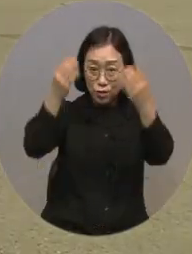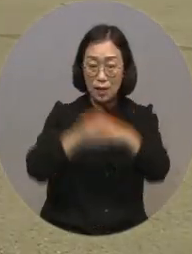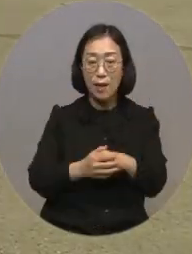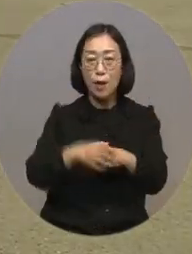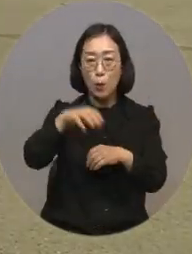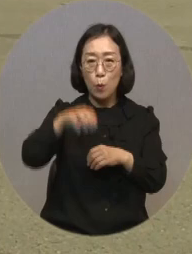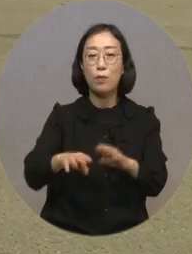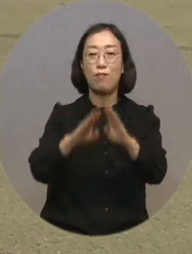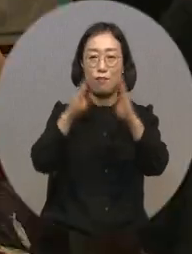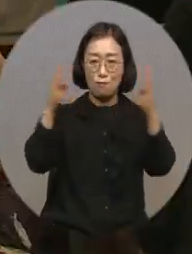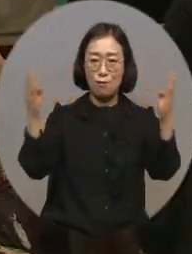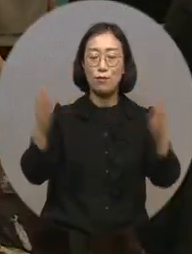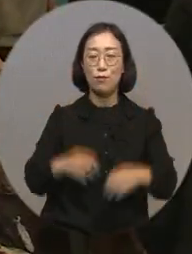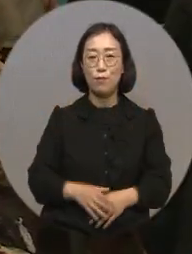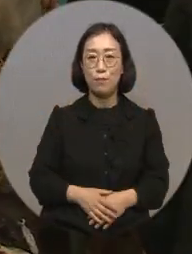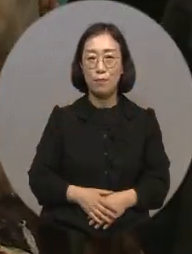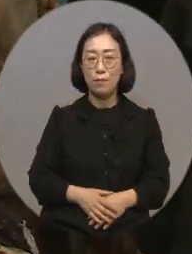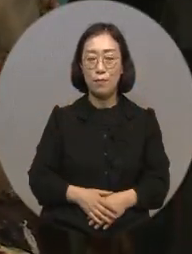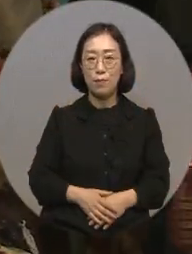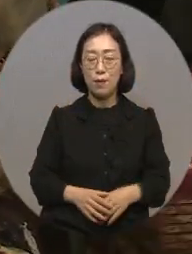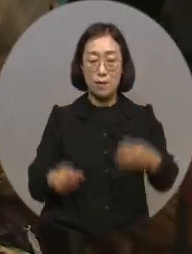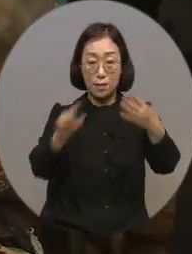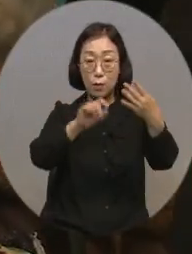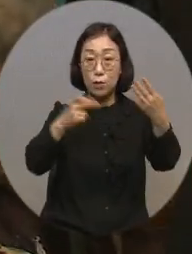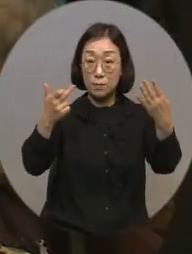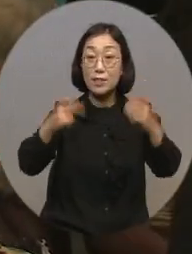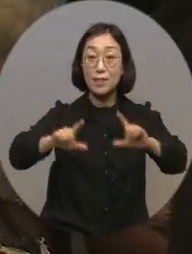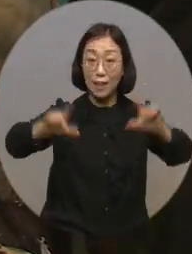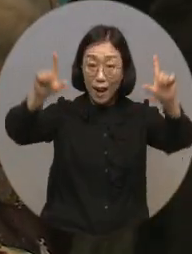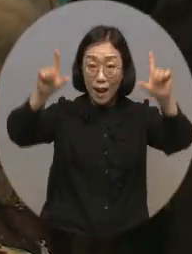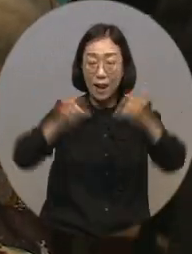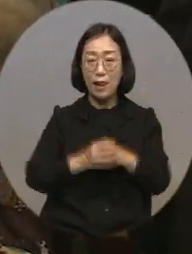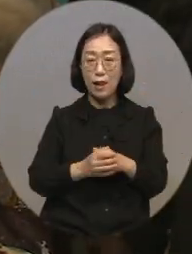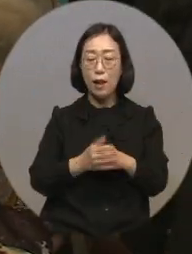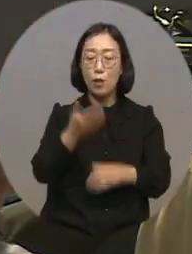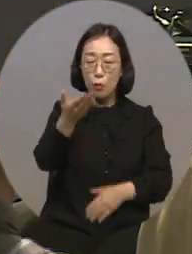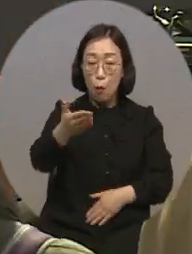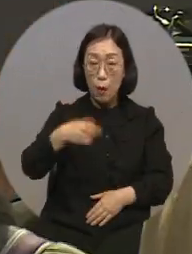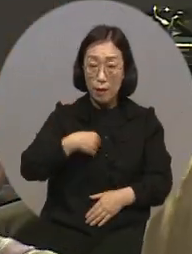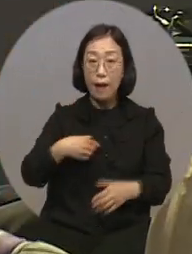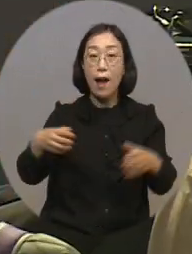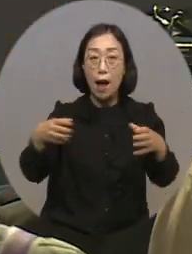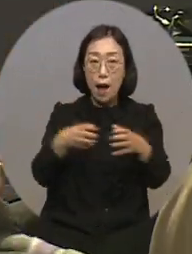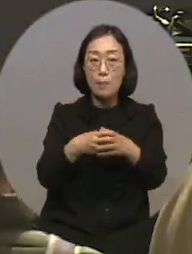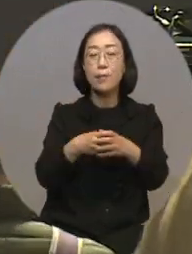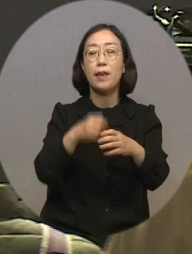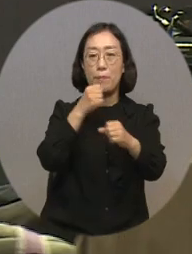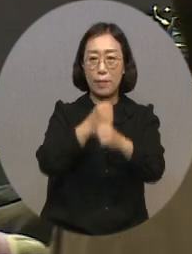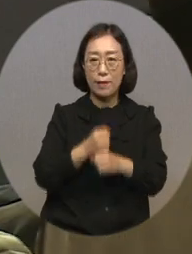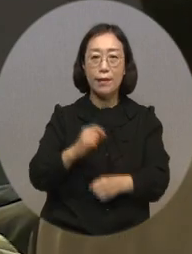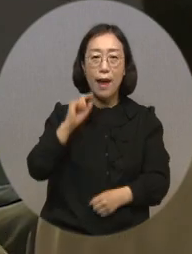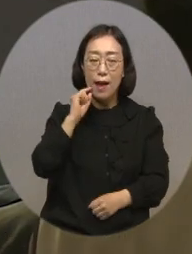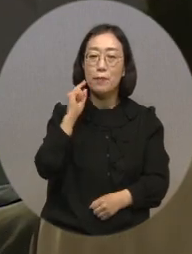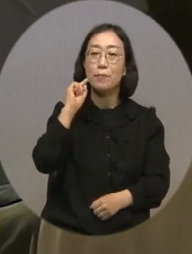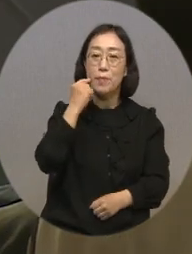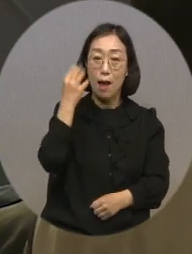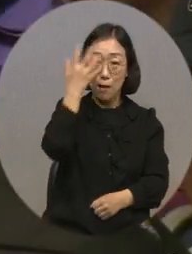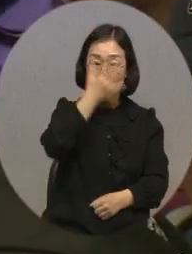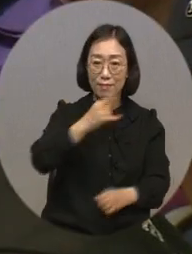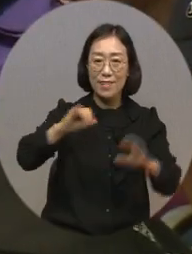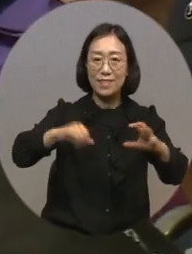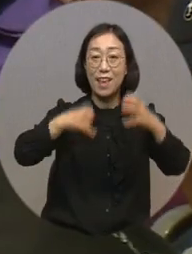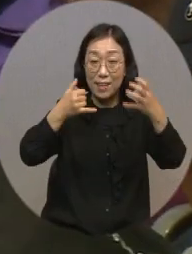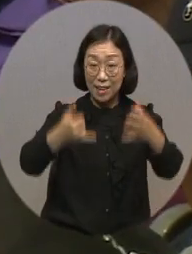마당에서 열렸습니다. 지난 17일 열린 이번 행사는 너와 내가 함께 만드는 아름다운 세상을 주제로